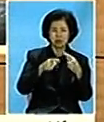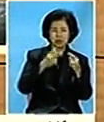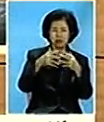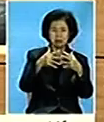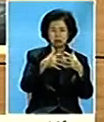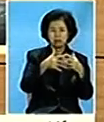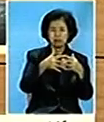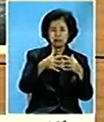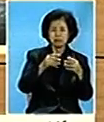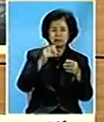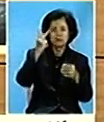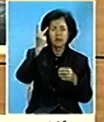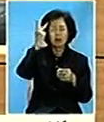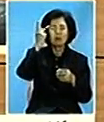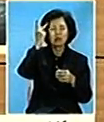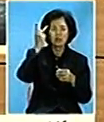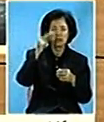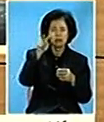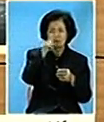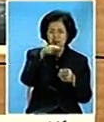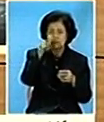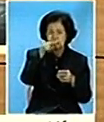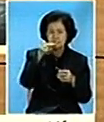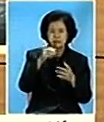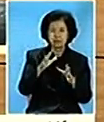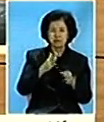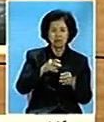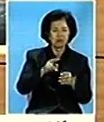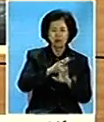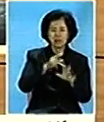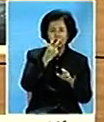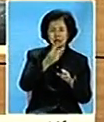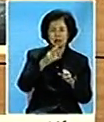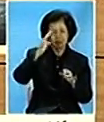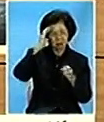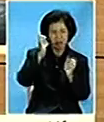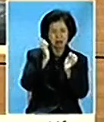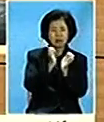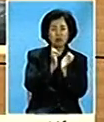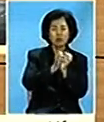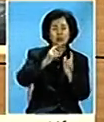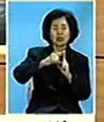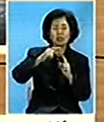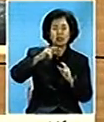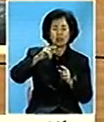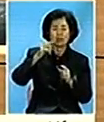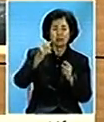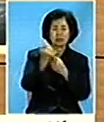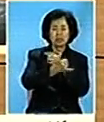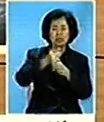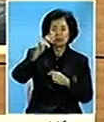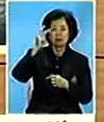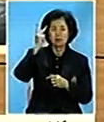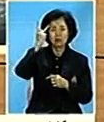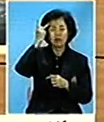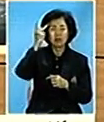ไปดูงานที่ประเทศเกาหลีเมื่อไม่กี่อาทิตย์ที่ผ่านมานี้ครับผมไม่เห็นตำรวจในประเทศเกาหลีในเมืองใหญ่เขาเดินพุ่นพ่านเหมือนประเทศไทยครับเ